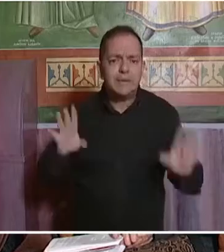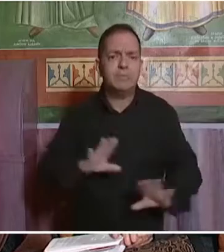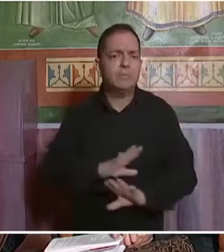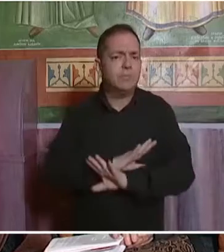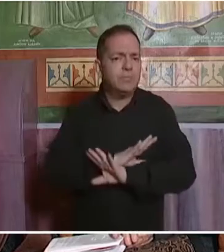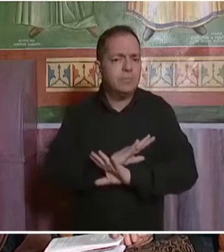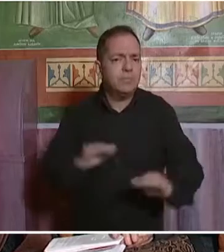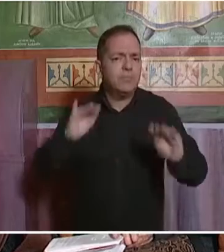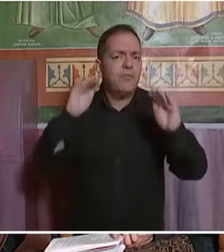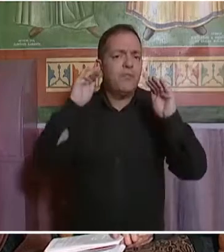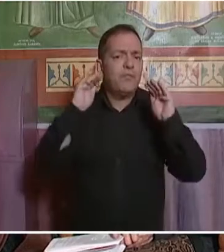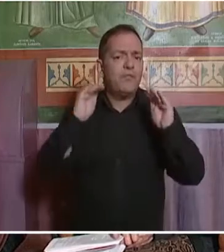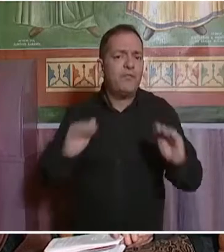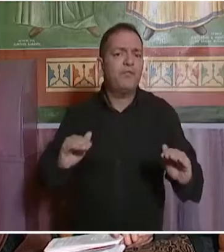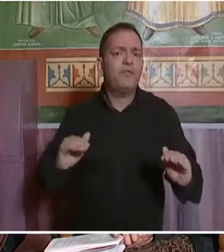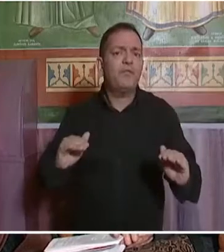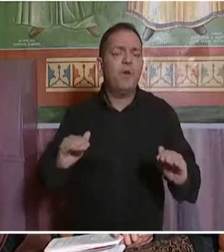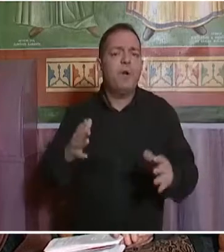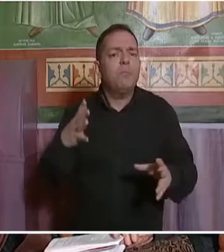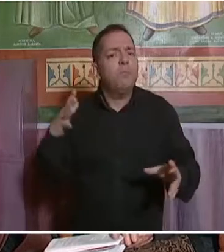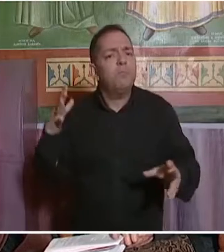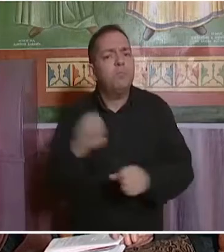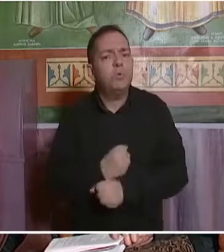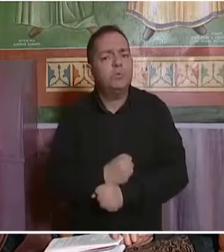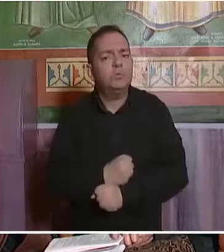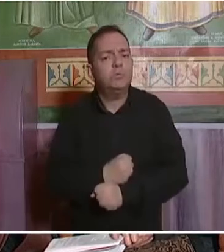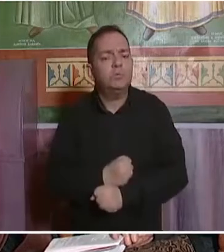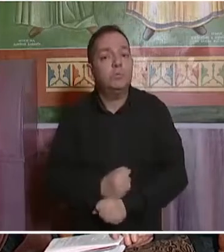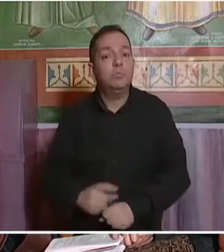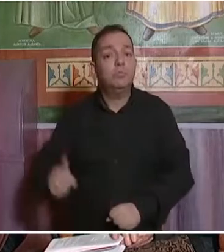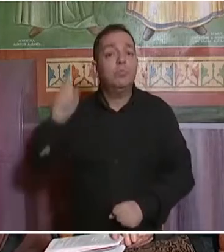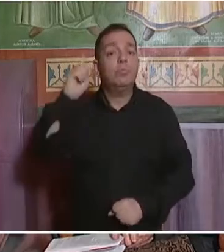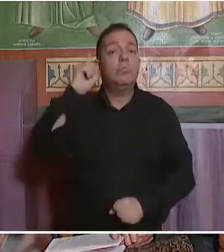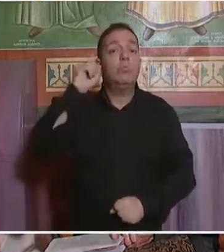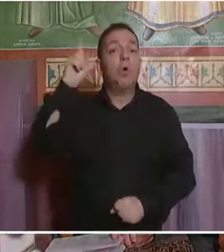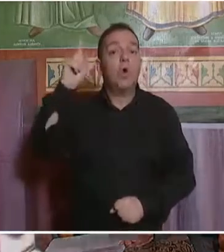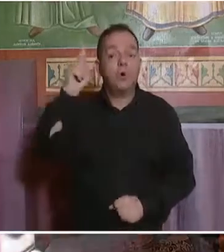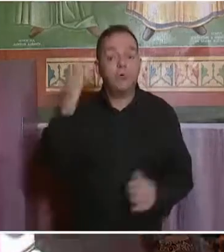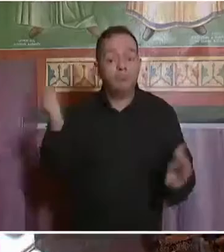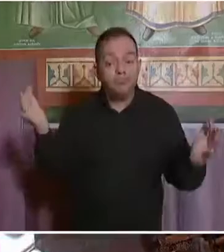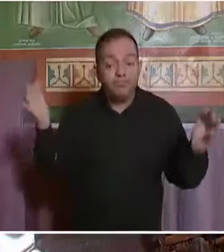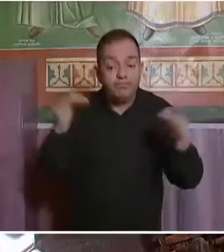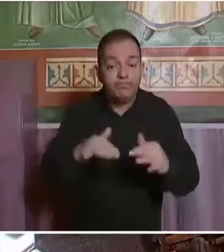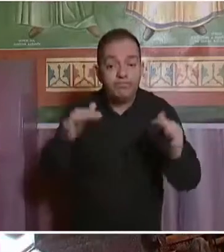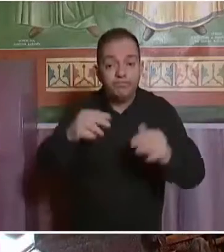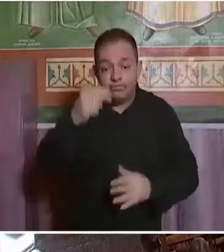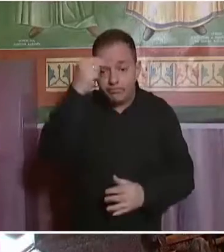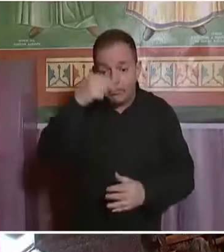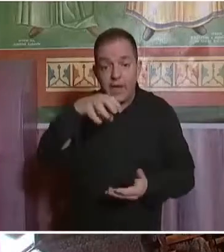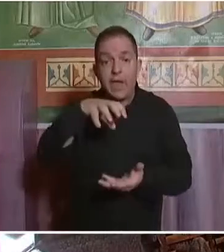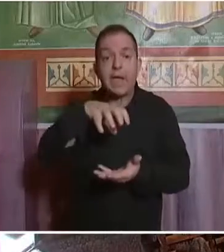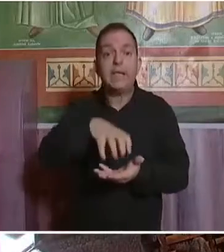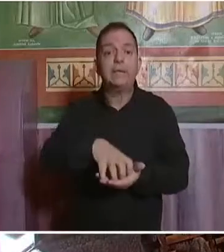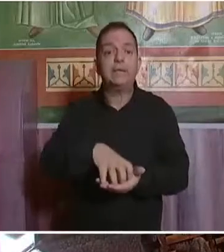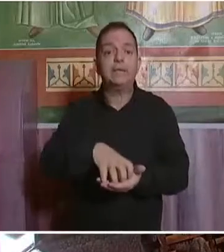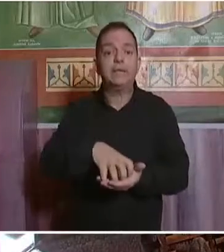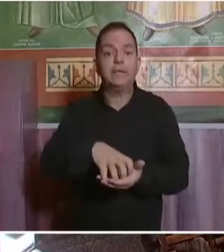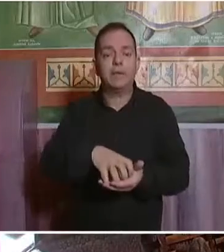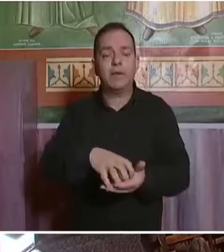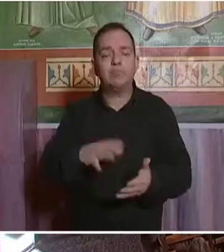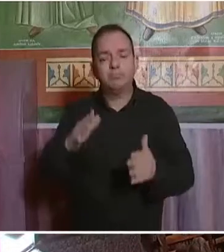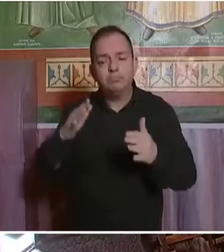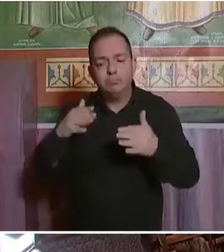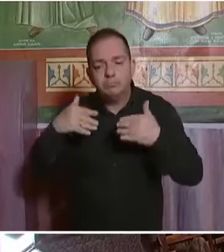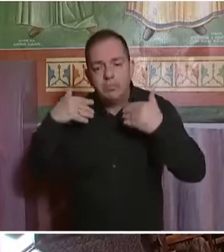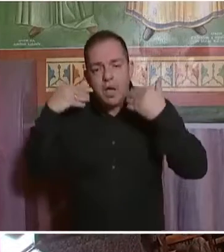αυτό δεν μπορεί να επιτευχθεί παρά μόνο μέσα στην Εκκλησία, με το μεγάλο λουτρό της